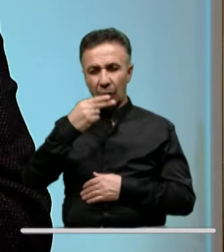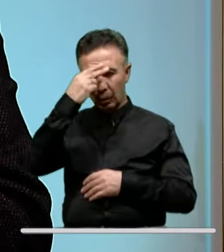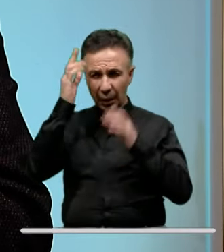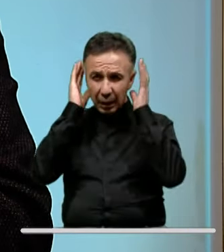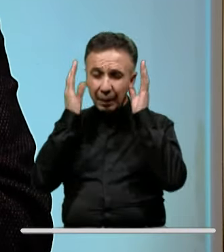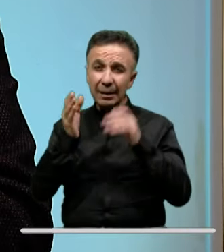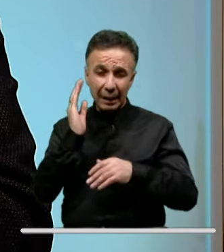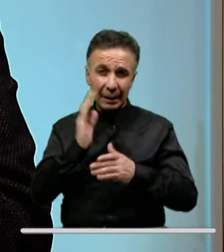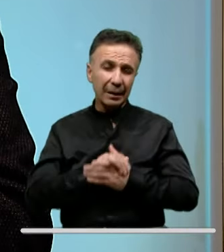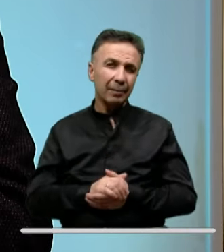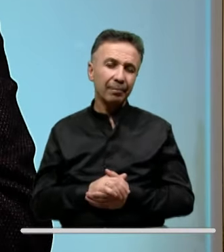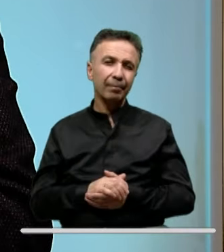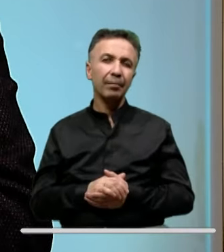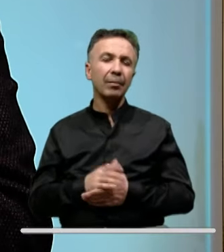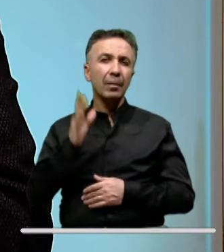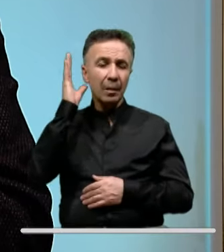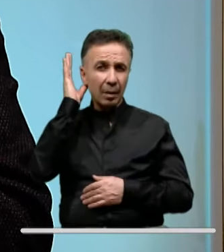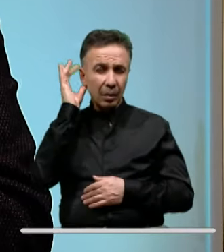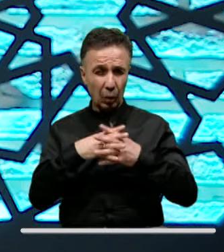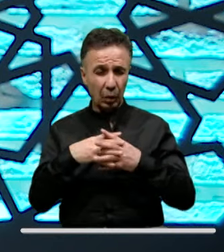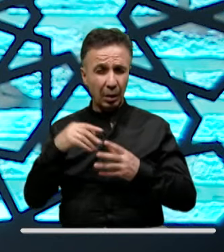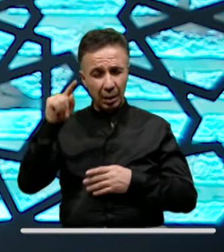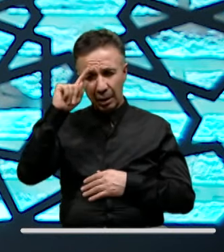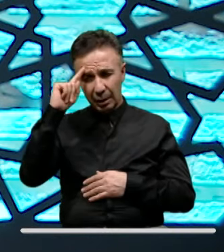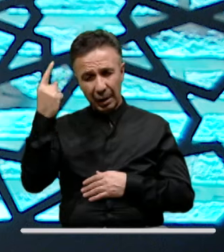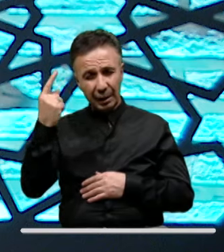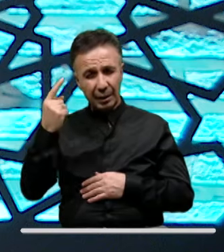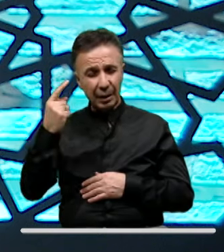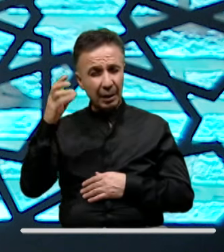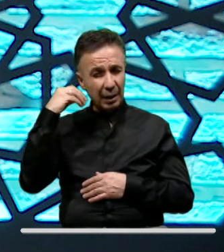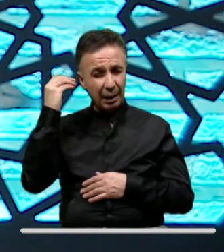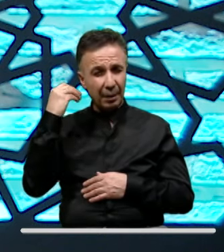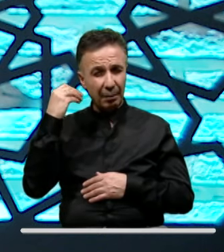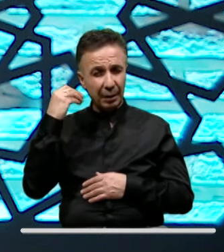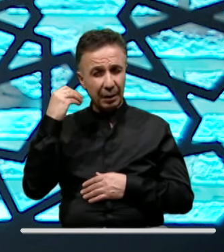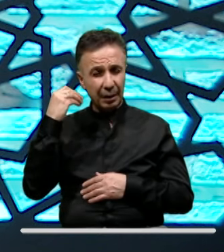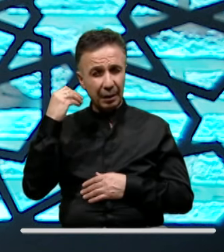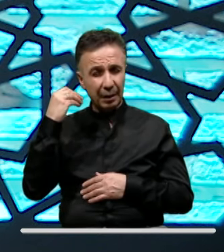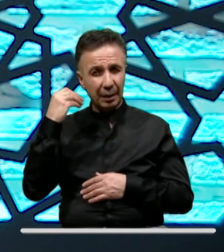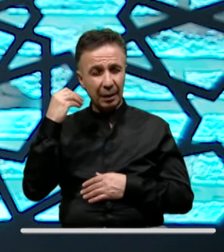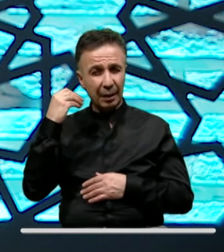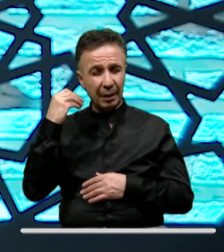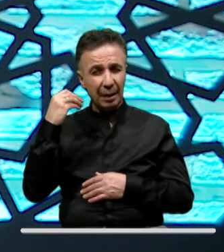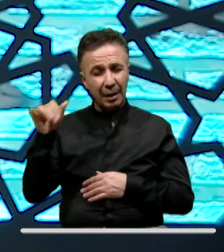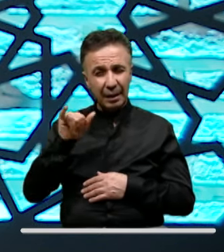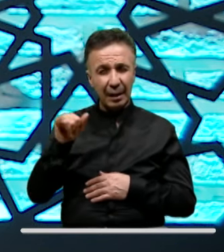gittik. Caminin komplesi dolu. Caminin dışında kaldık. Hı hı.